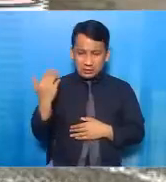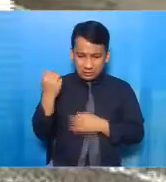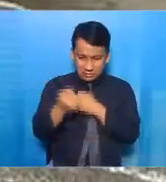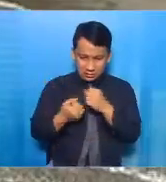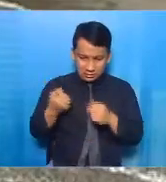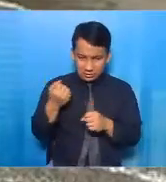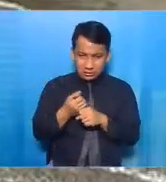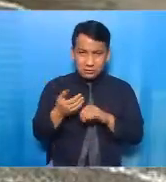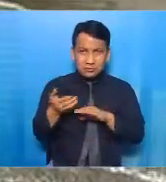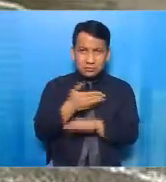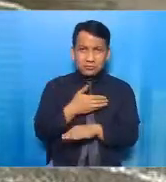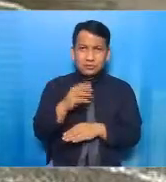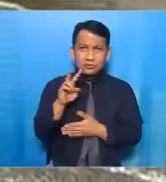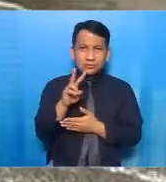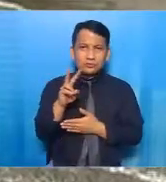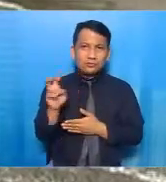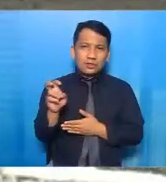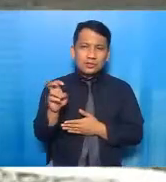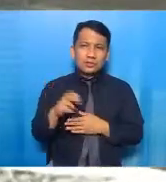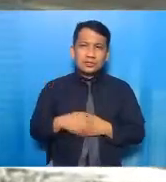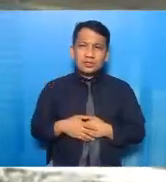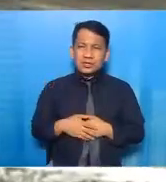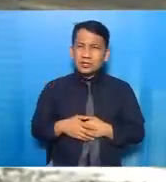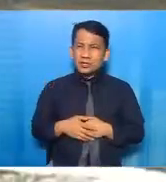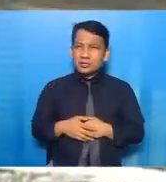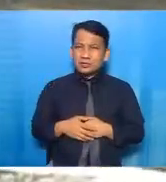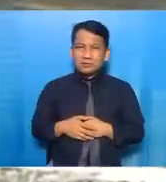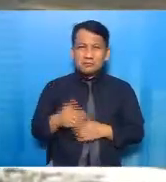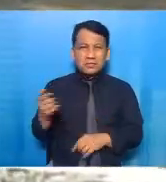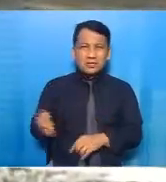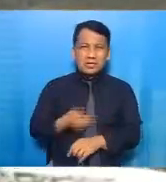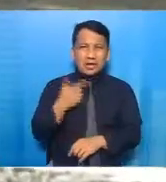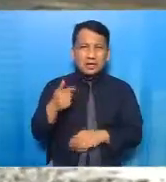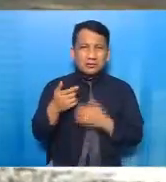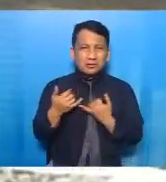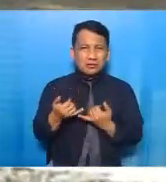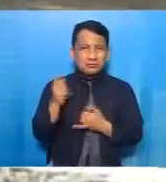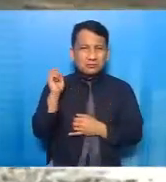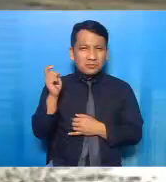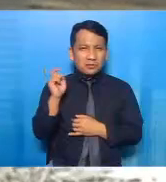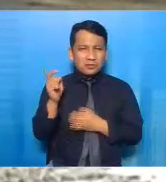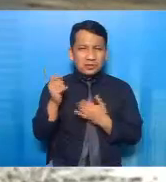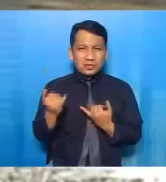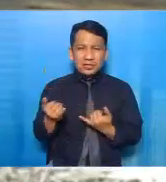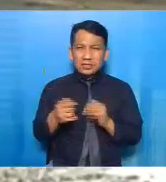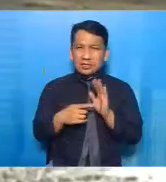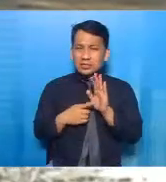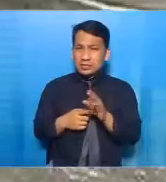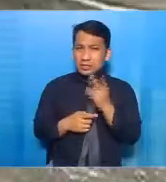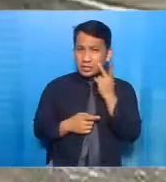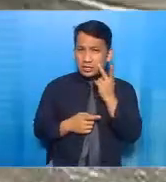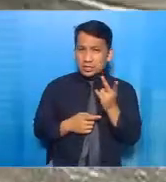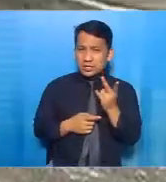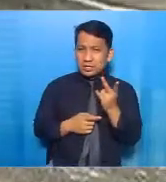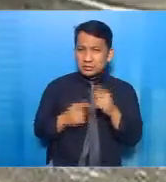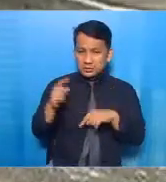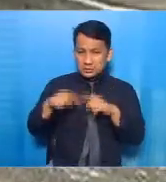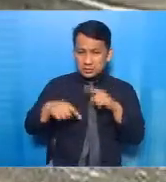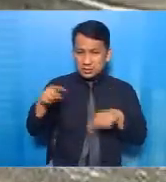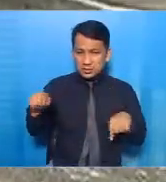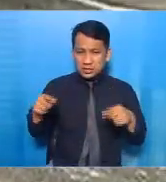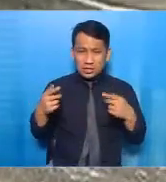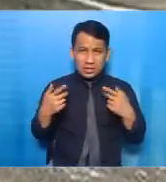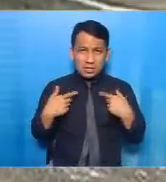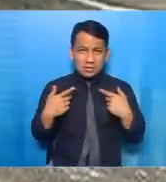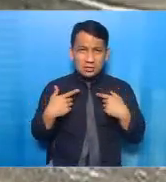kami umabot ng 200, is take months. Matagal ho, mahaba. Ngayon ho, ang bilis. Meron po kami nalaman na yung iba po ay